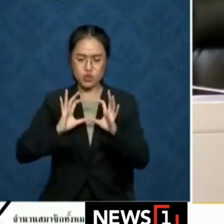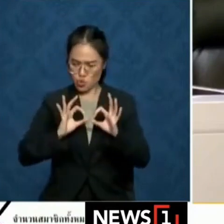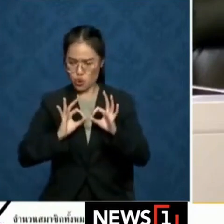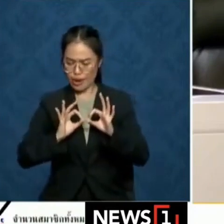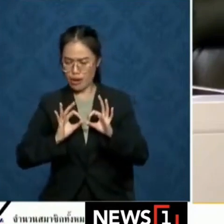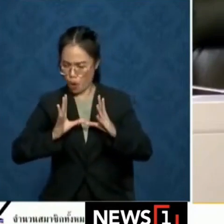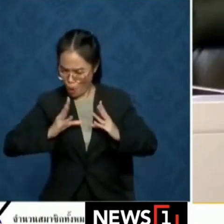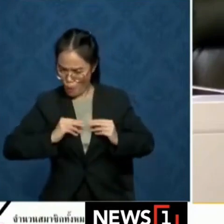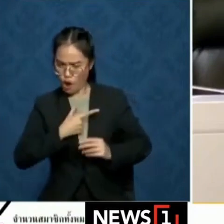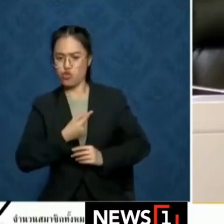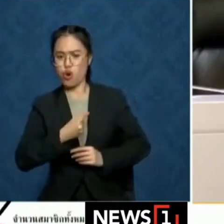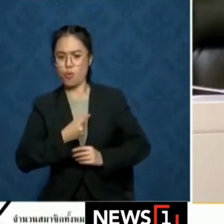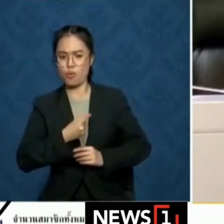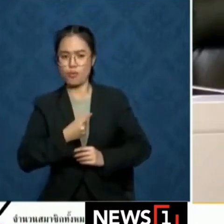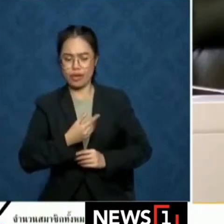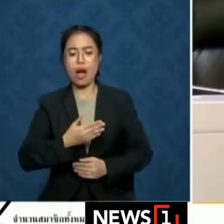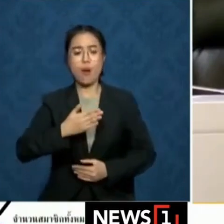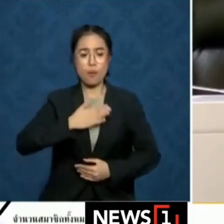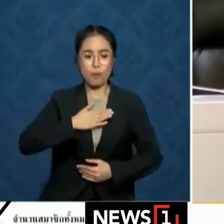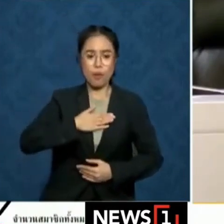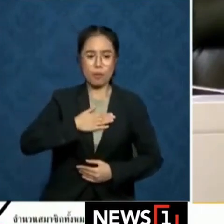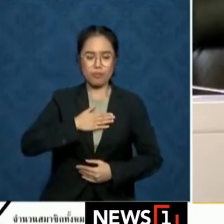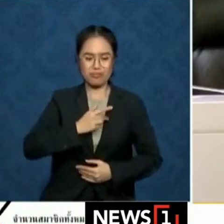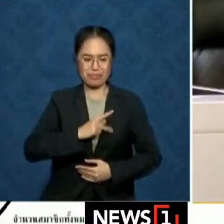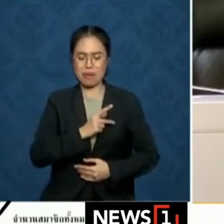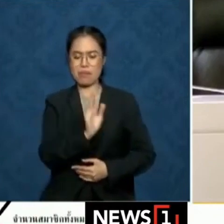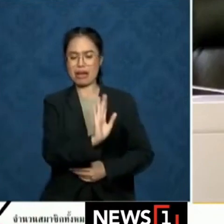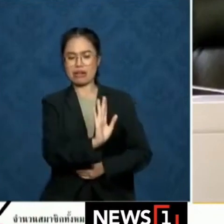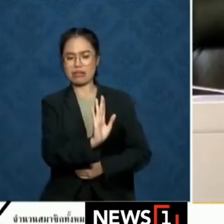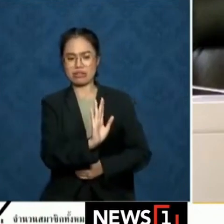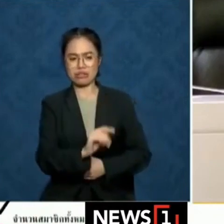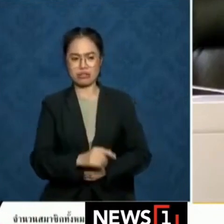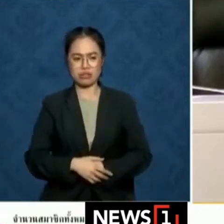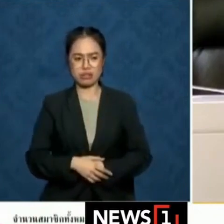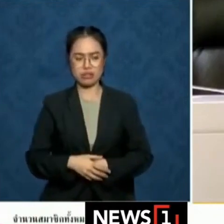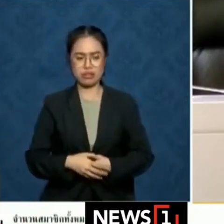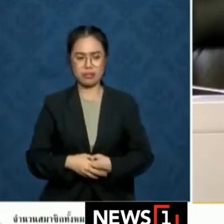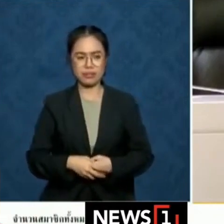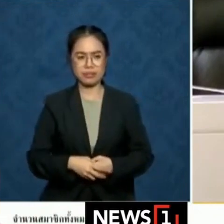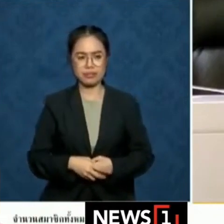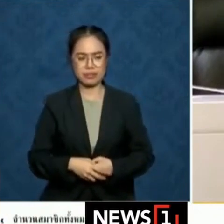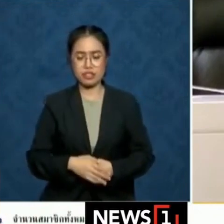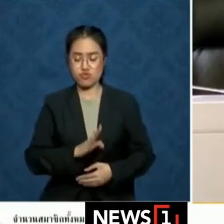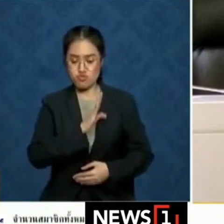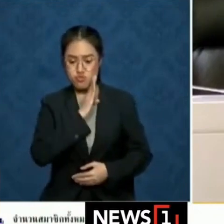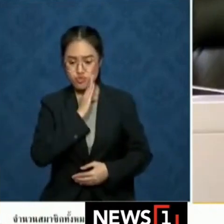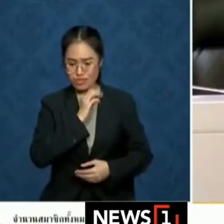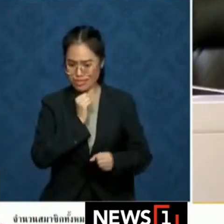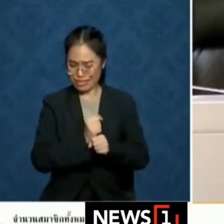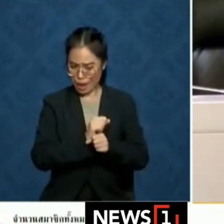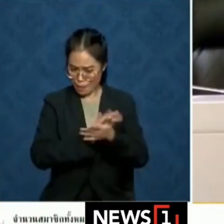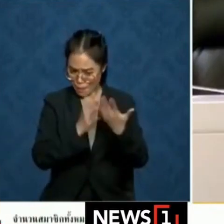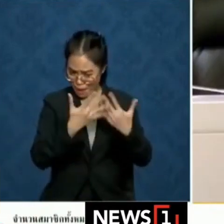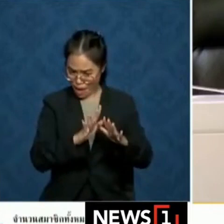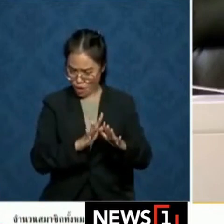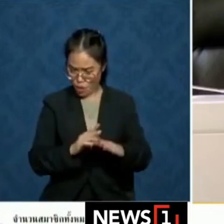หากทำไปแล้วพี่น้องประชาชนได้ประโยชน์ประเทศชาติได้ประโยชน์ผมไม่เคยเกรงใจใครถ้ามัวแต่เกรงใจใคร 3